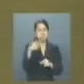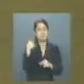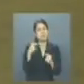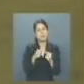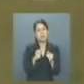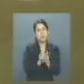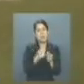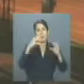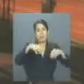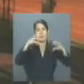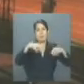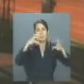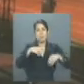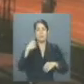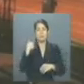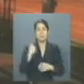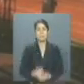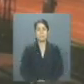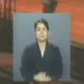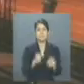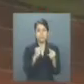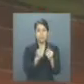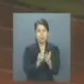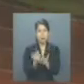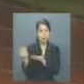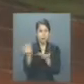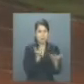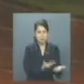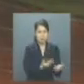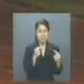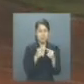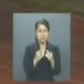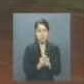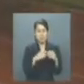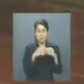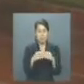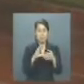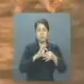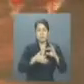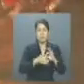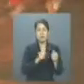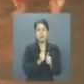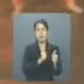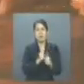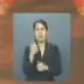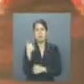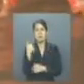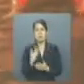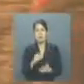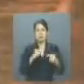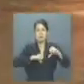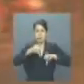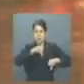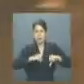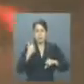นำนักกีฬาเข้าสู่สนามแต่เจ้าภาพได้เป็นการปรับเป็นการเชิญนักกีฬาที่ลงแข่งขันใน11ชนิดกีฬาแทนส่วนการแสดงเจ้าภาพได้ลดให้เหลือเพียงแค่2ชุดเท่านั้น